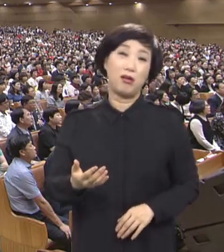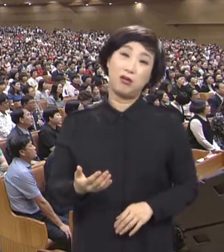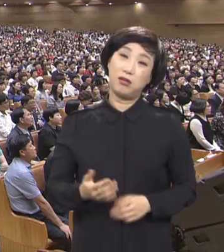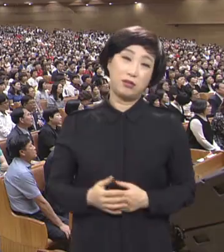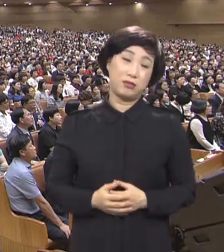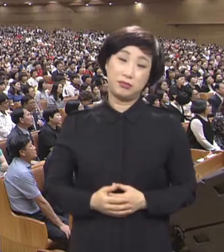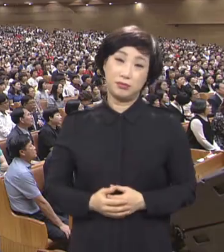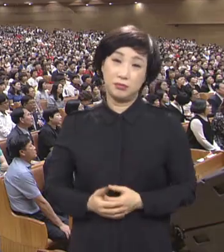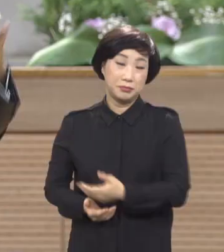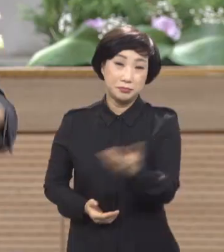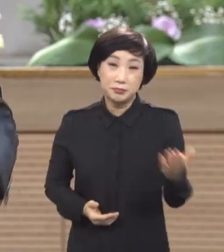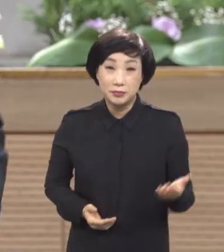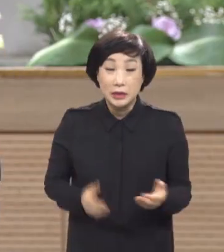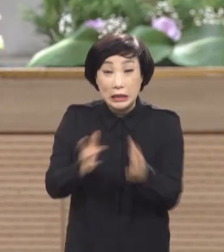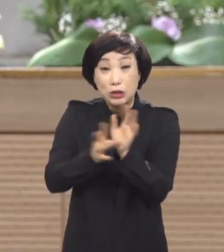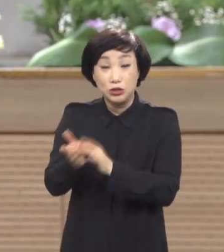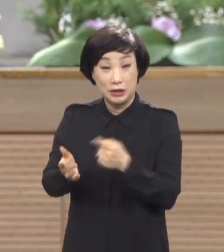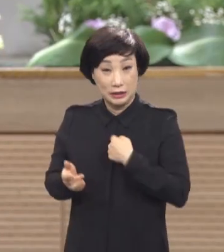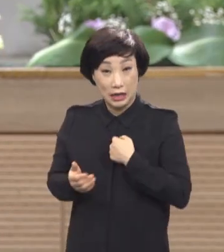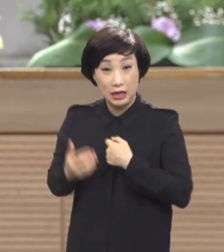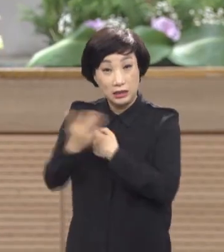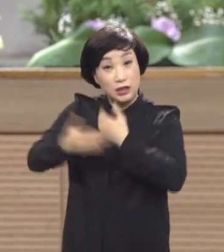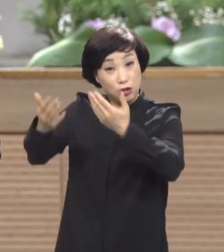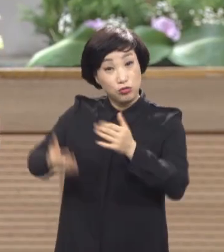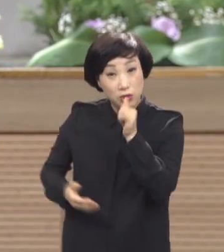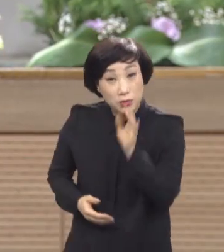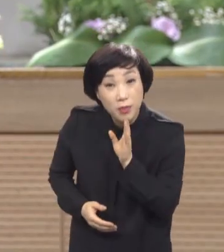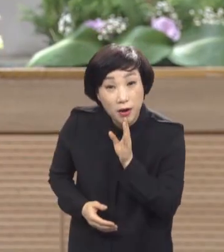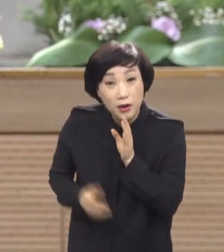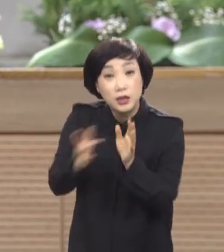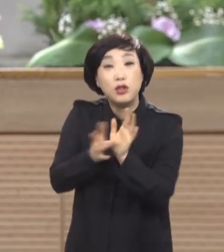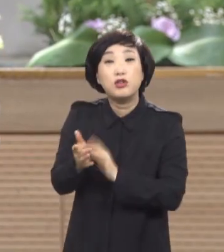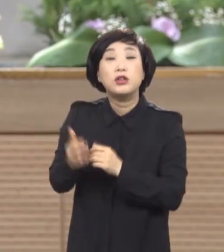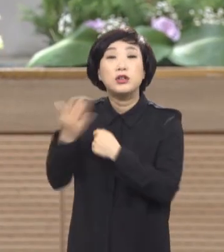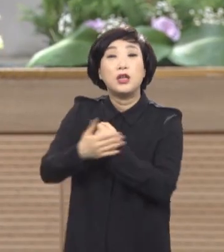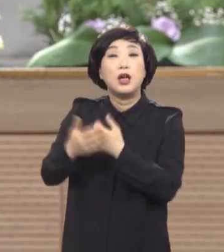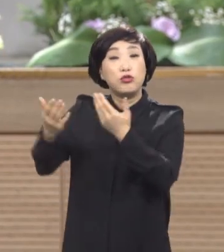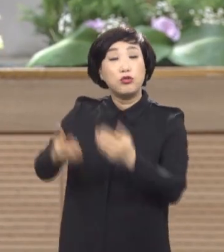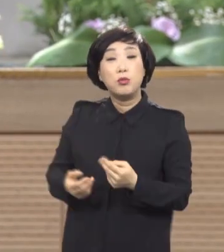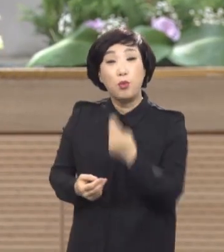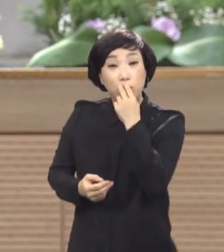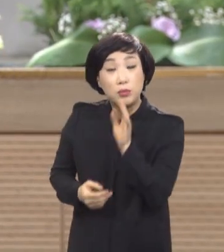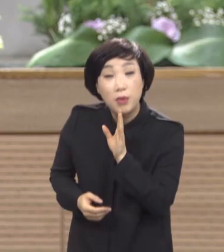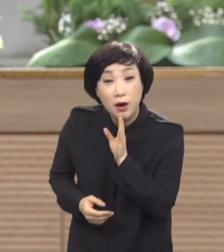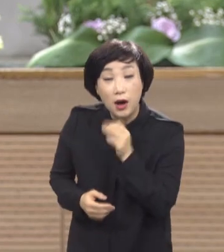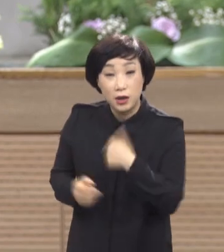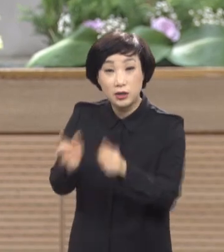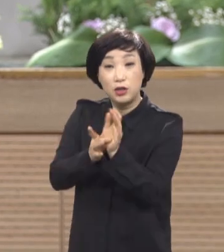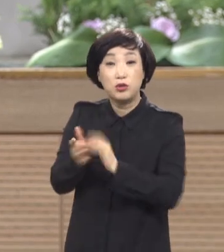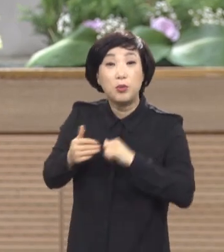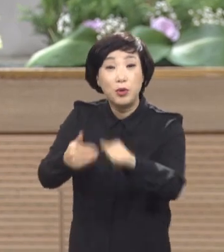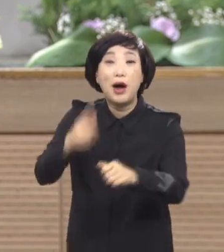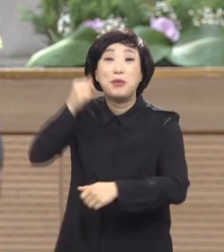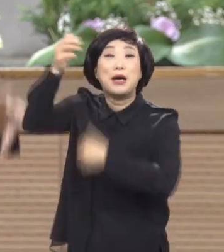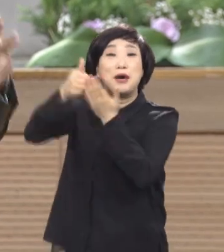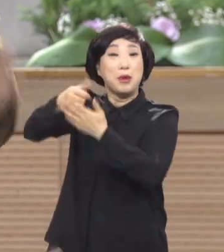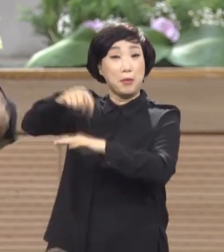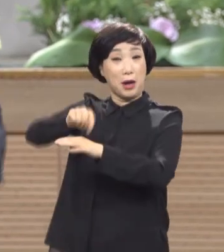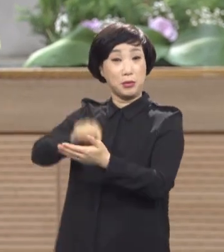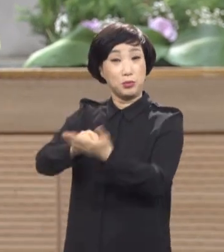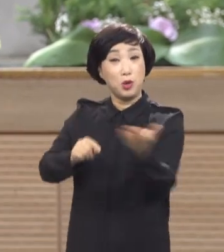우리가 그가 내게 주신 은혜 자기를 주신 목숨 아들을 주신 아버지의